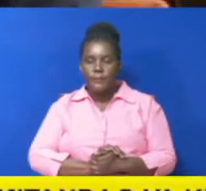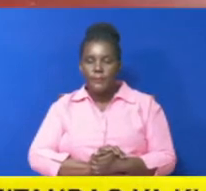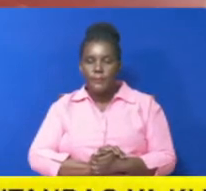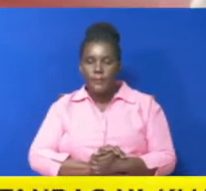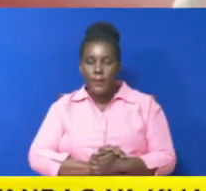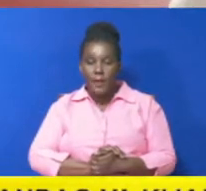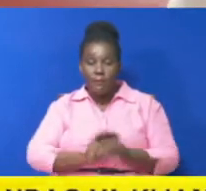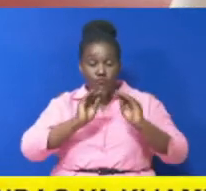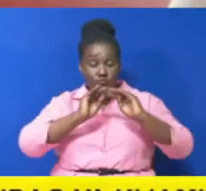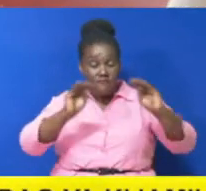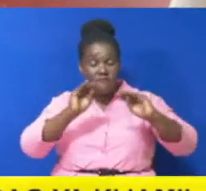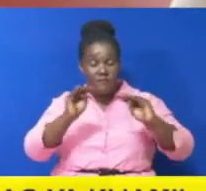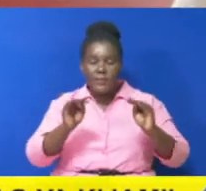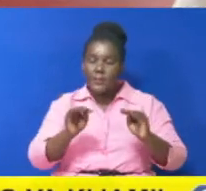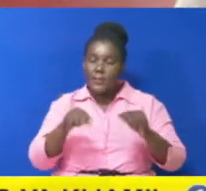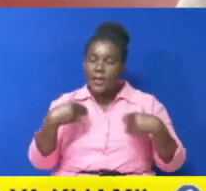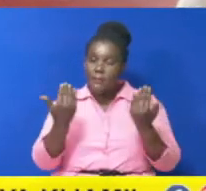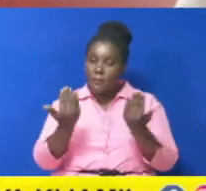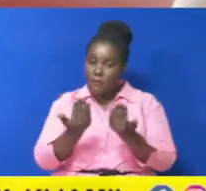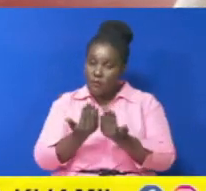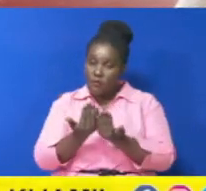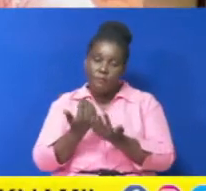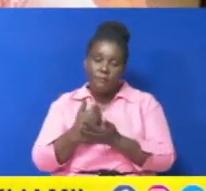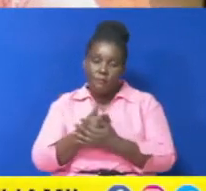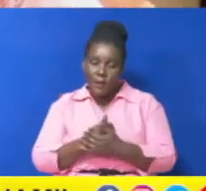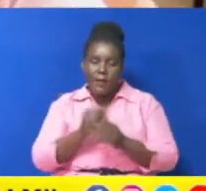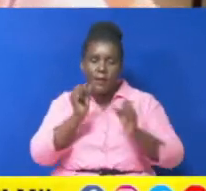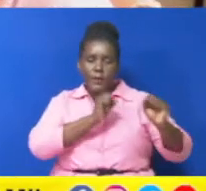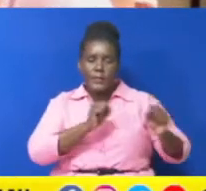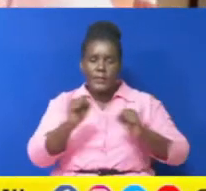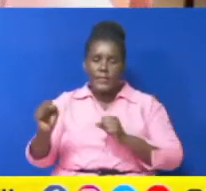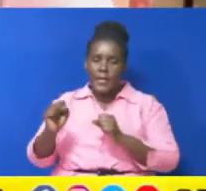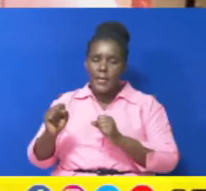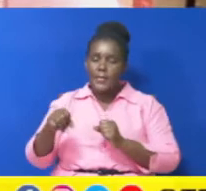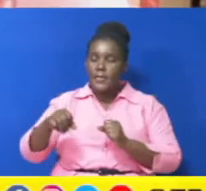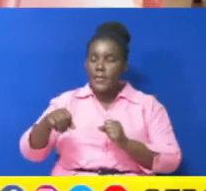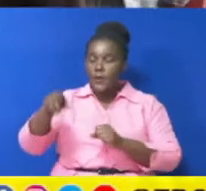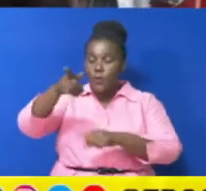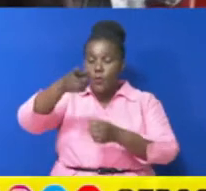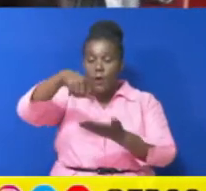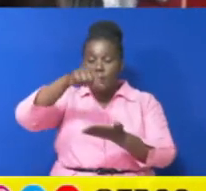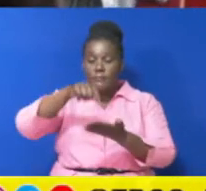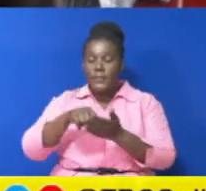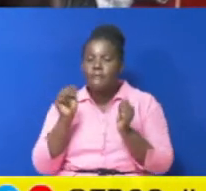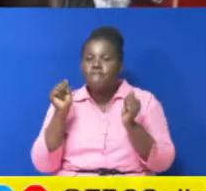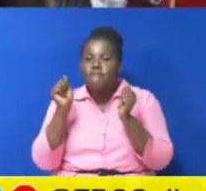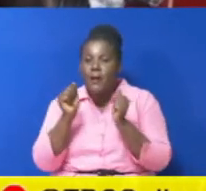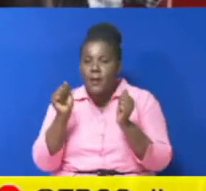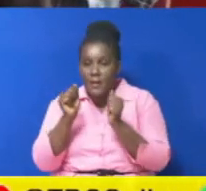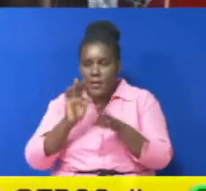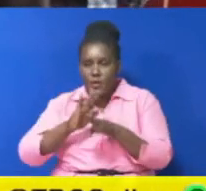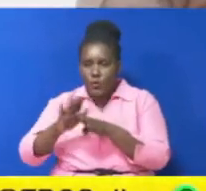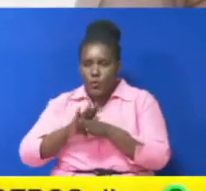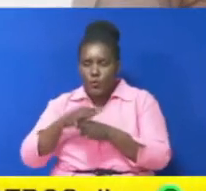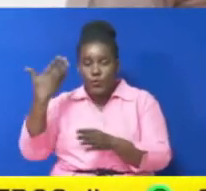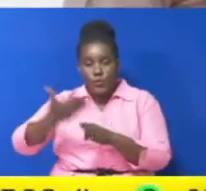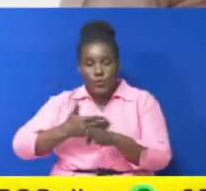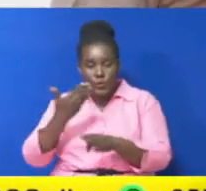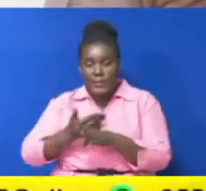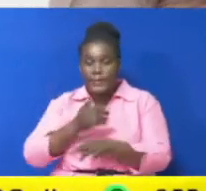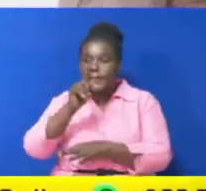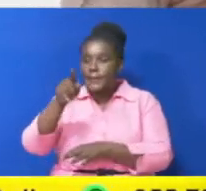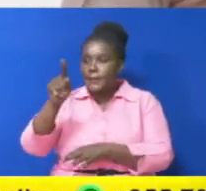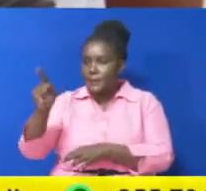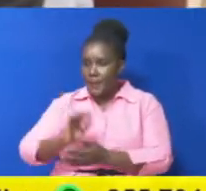19 makarani wa sensa na watendaji wa halmashauri ya mji wa Bariadi na kuasisitiza kutoa elimu ya kutosha kuhusu zoezi la